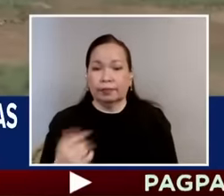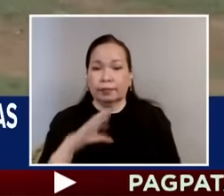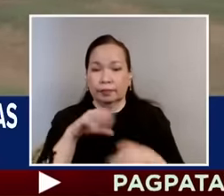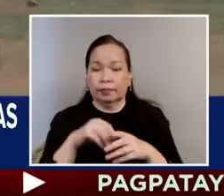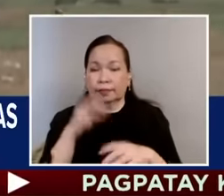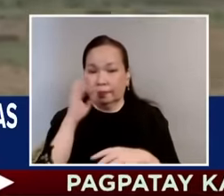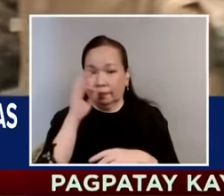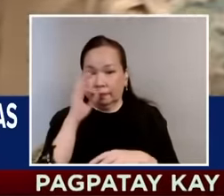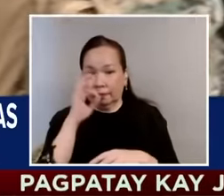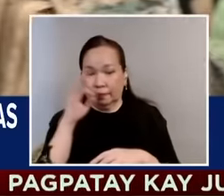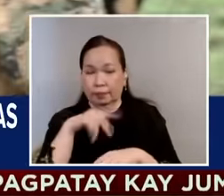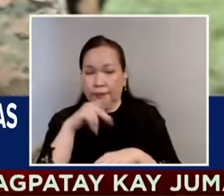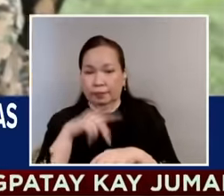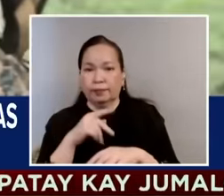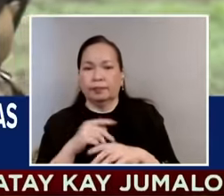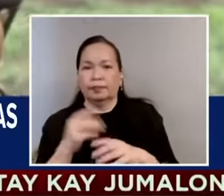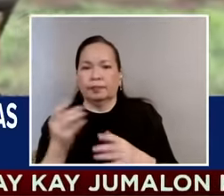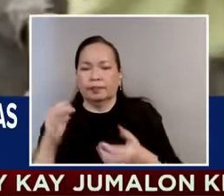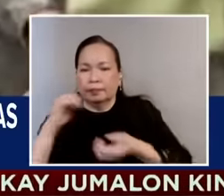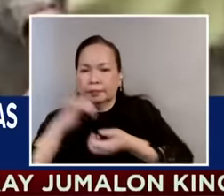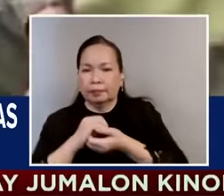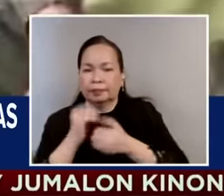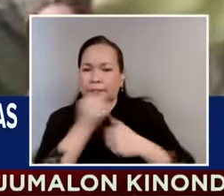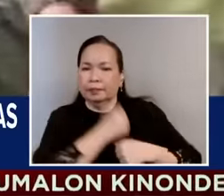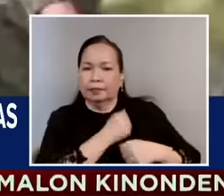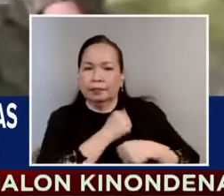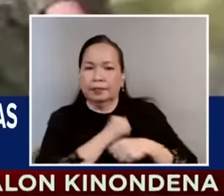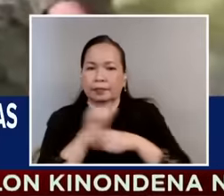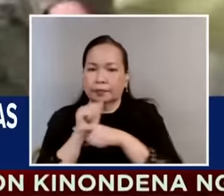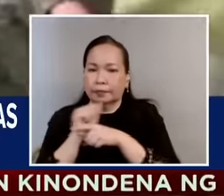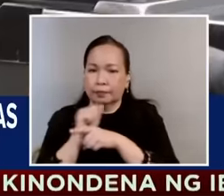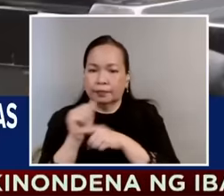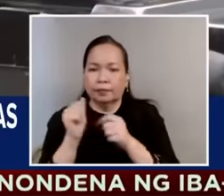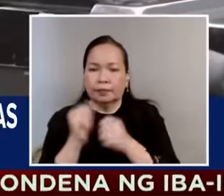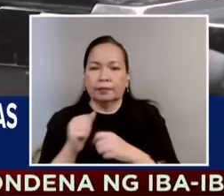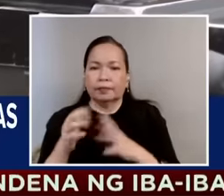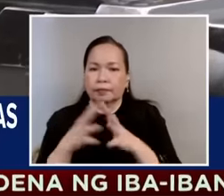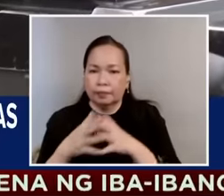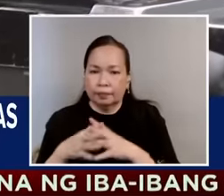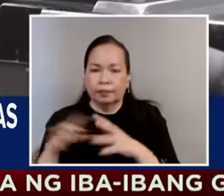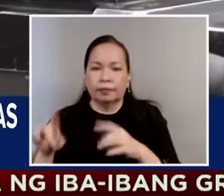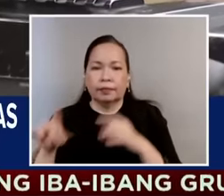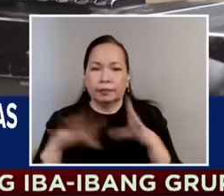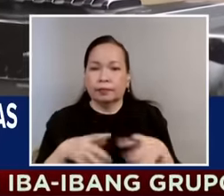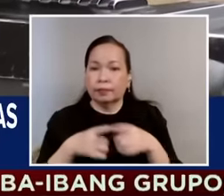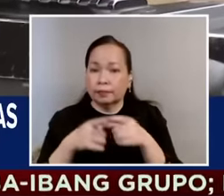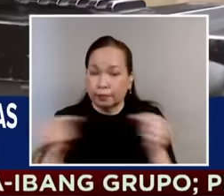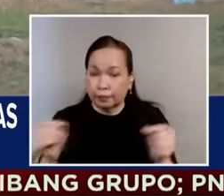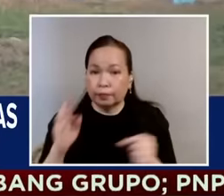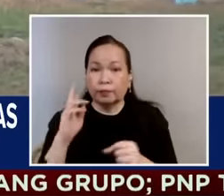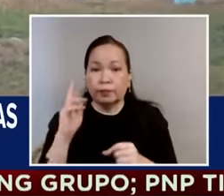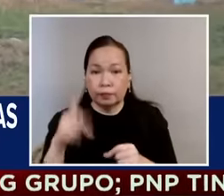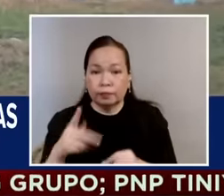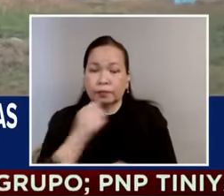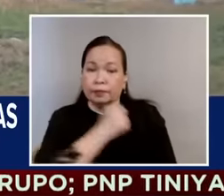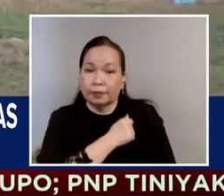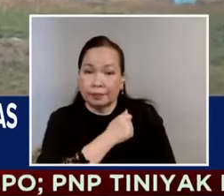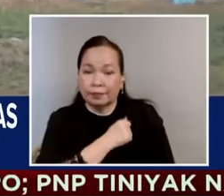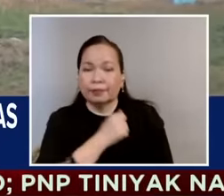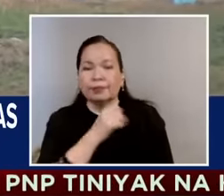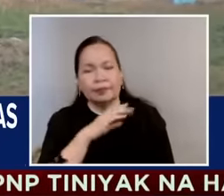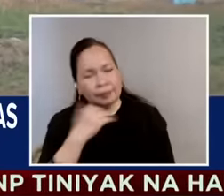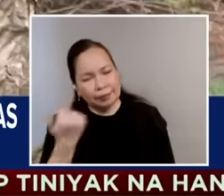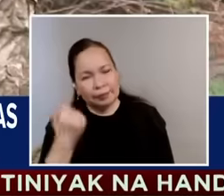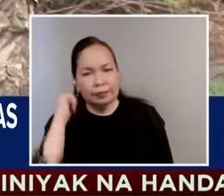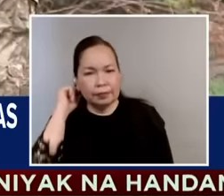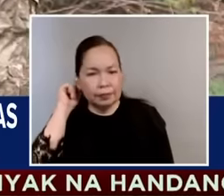military exercises katuwang ang mga tropa ng Amerika, Australia, pati na Japan, United Kingdom, Canada at iba pa. May umiiral